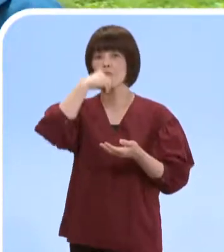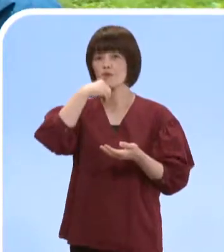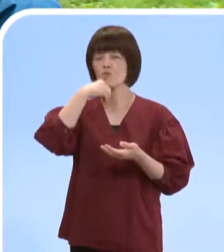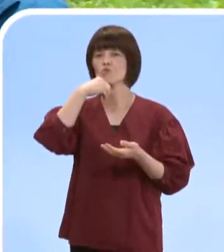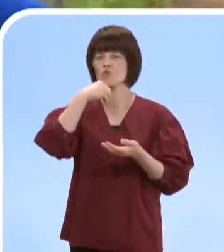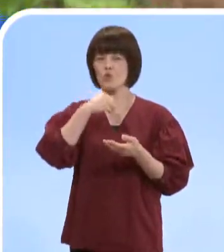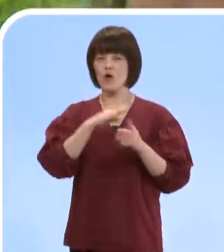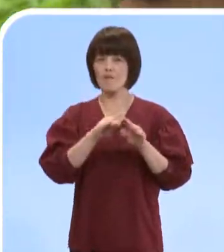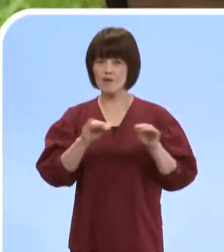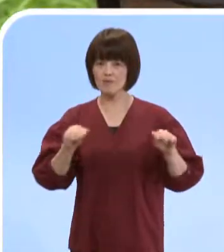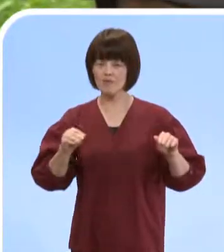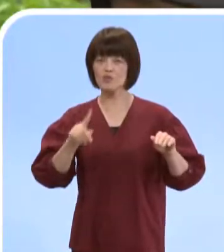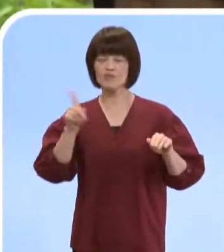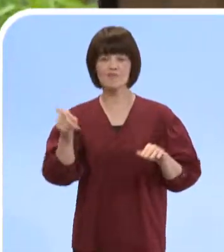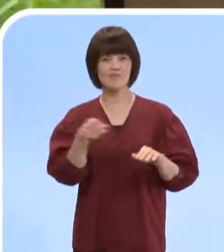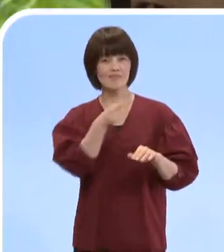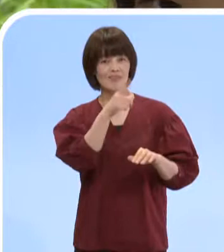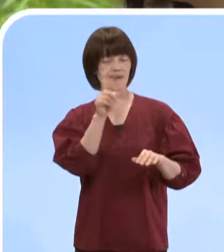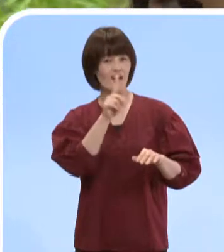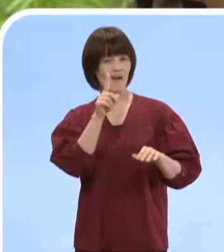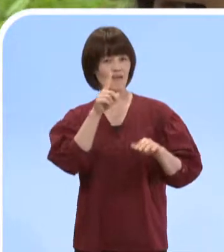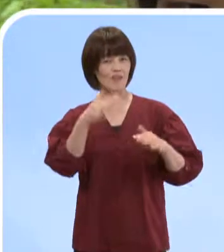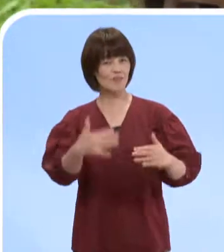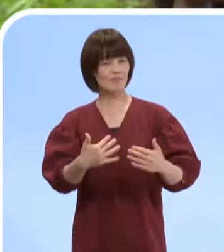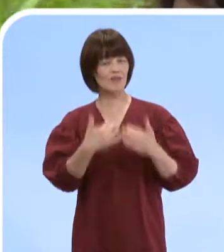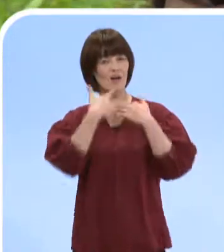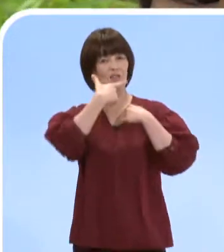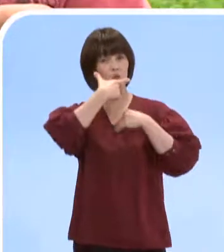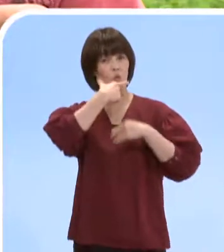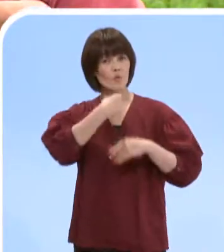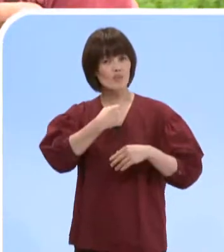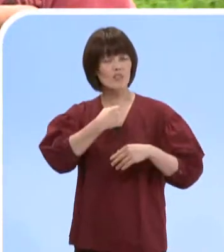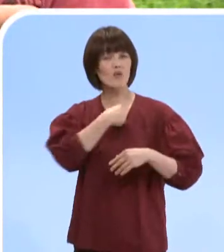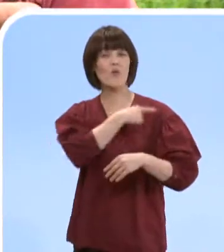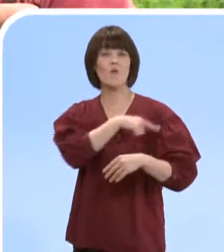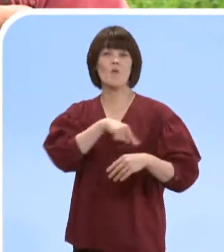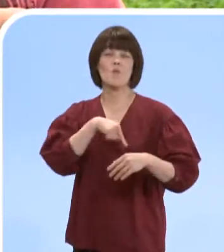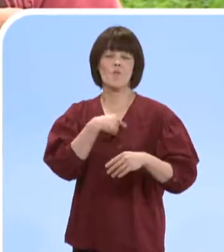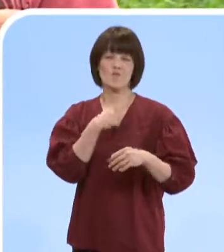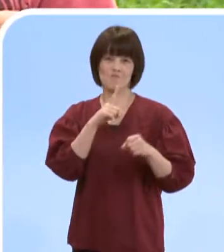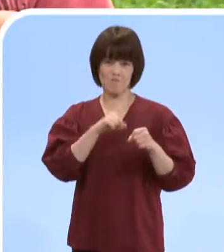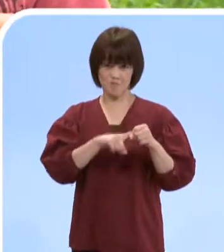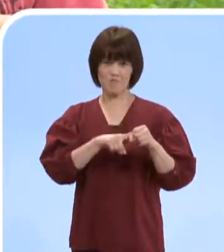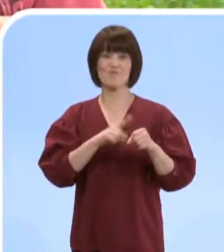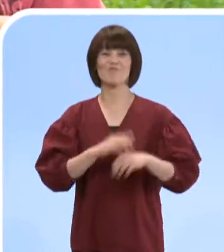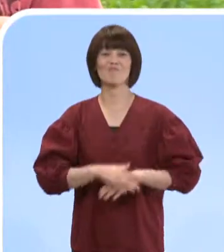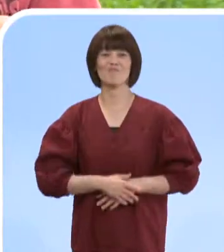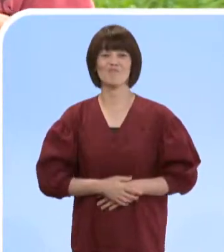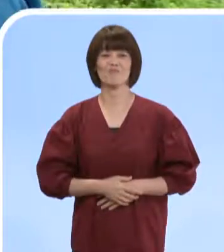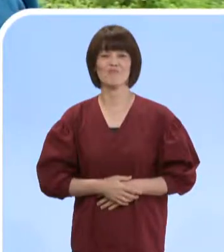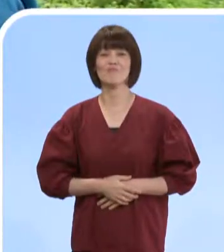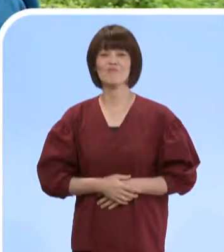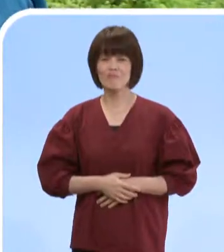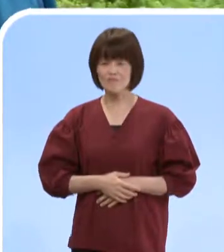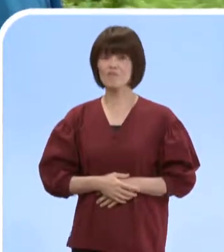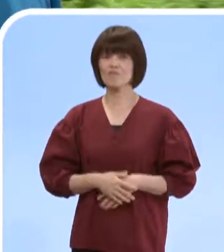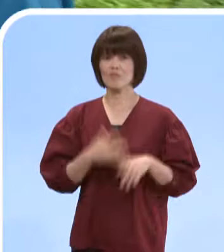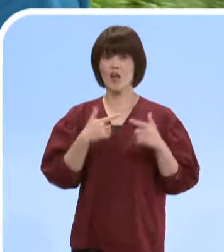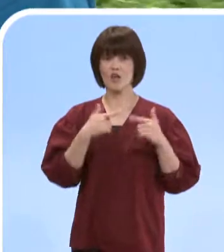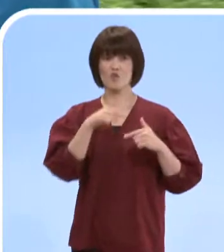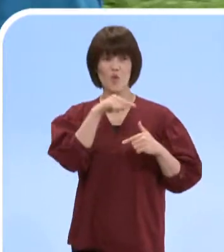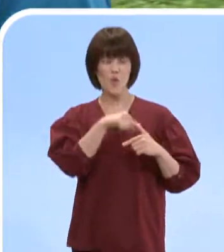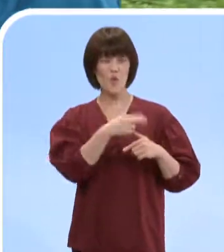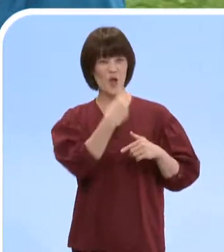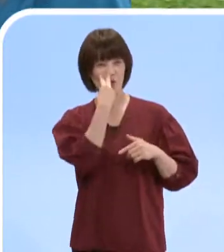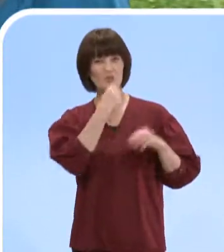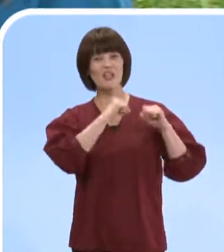地が持つ力など、自然から何かを感じ取ってほしいという思いから。 いつもこんな感じで何か